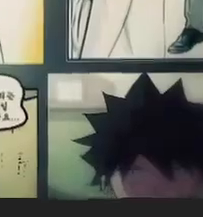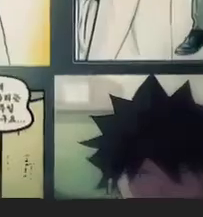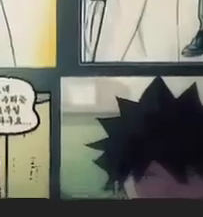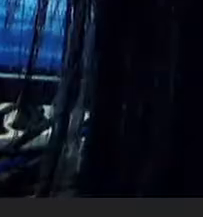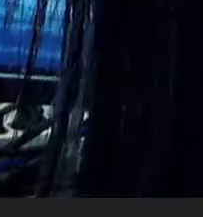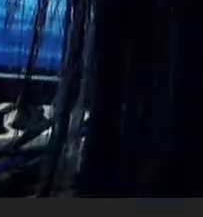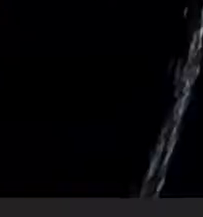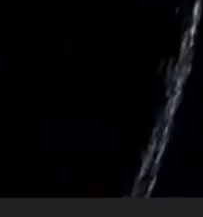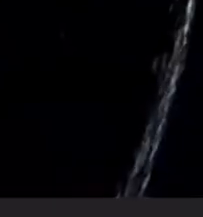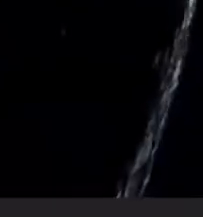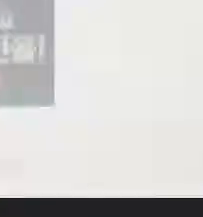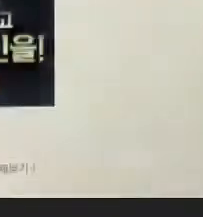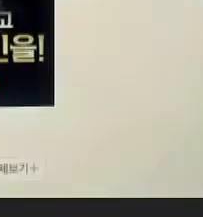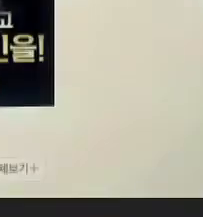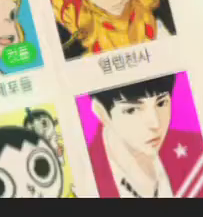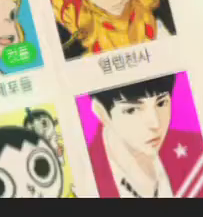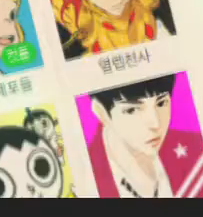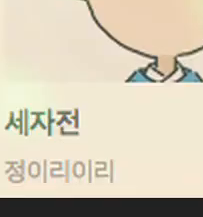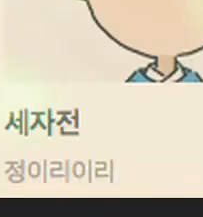으